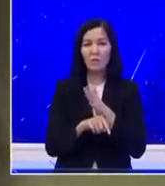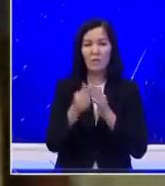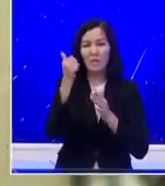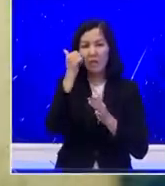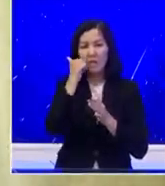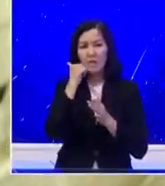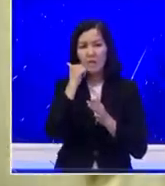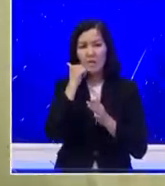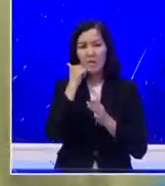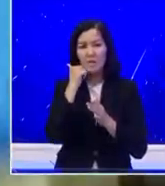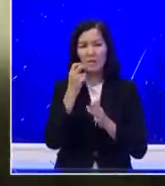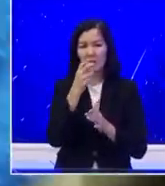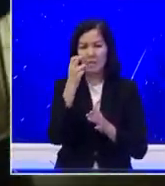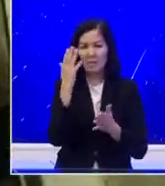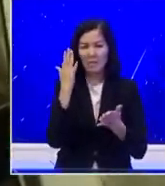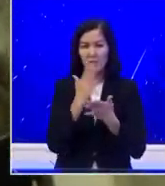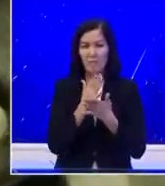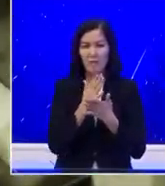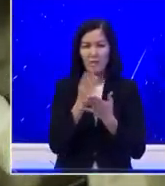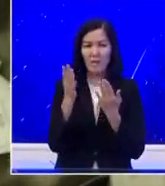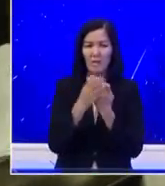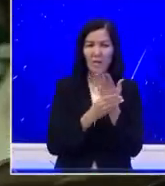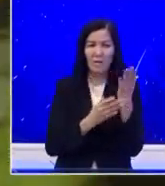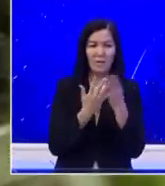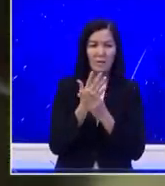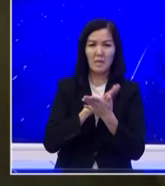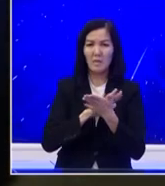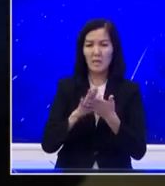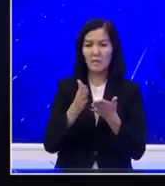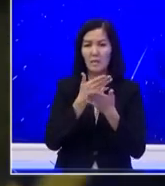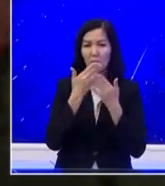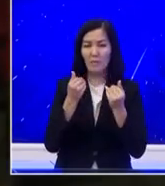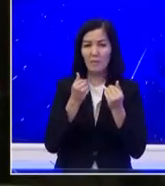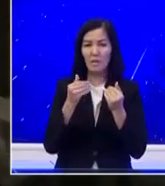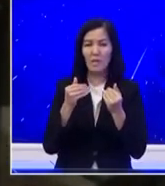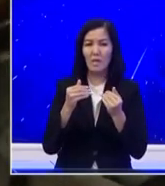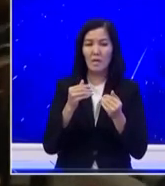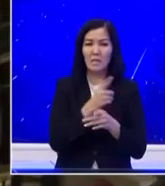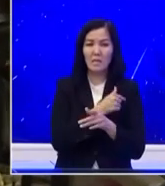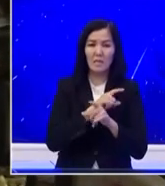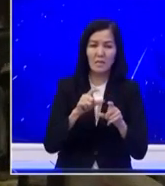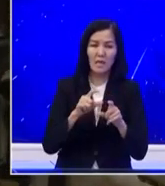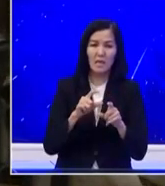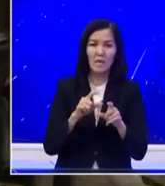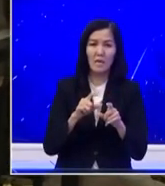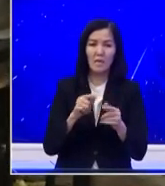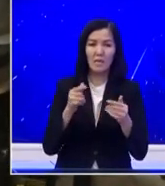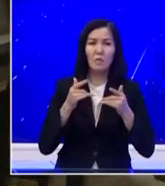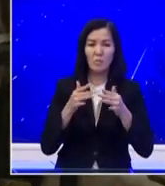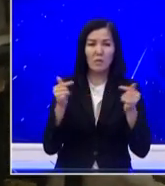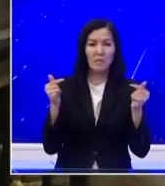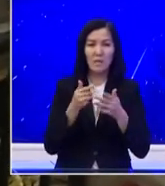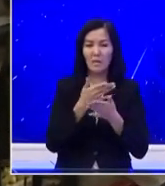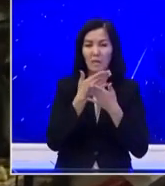бөлмеге кіргенде жағымсыз иіс шығады. Көріп тұрсыздар ғой, таза емес. Тамақтың беттері ашық тұр. санитарлық нормаларға мүлдем сәйкес келмейді.